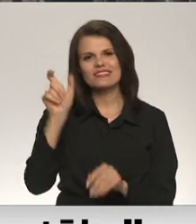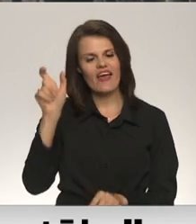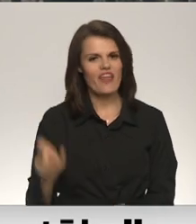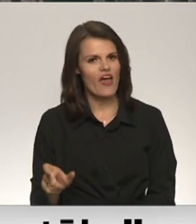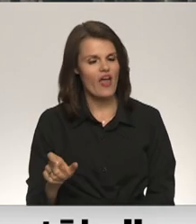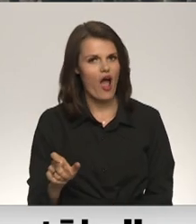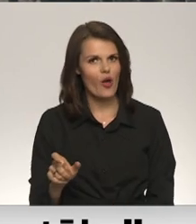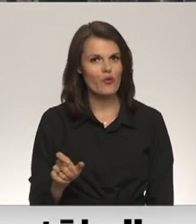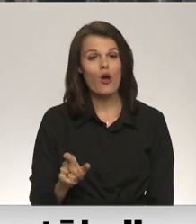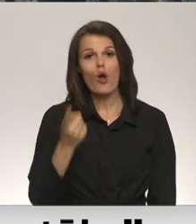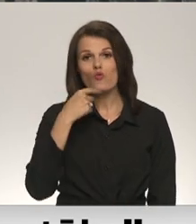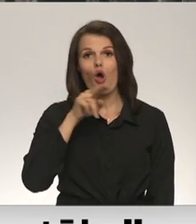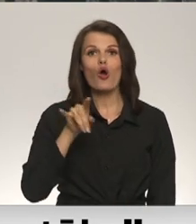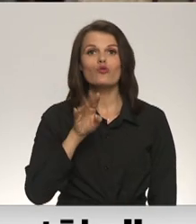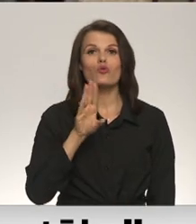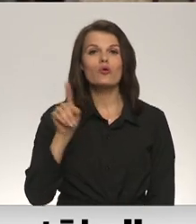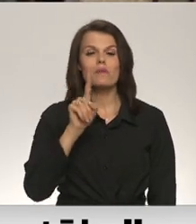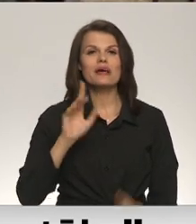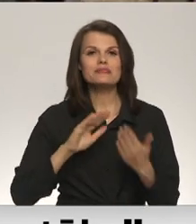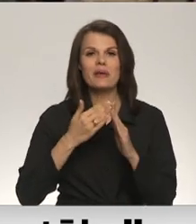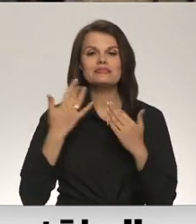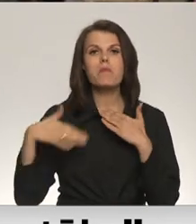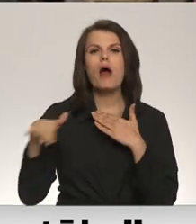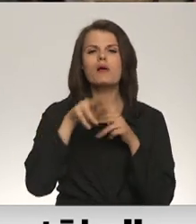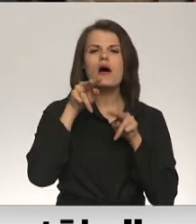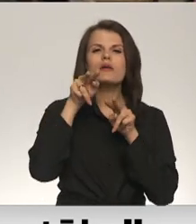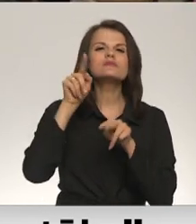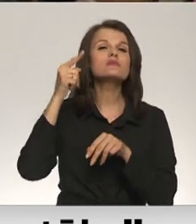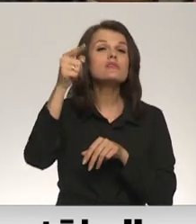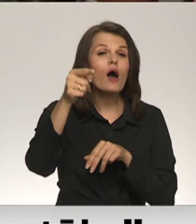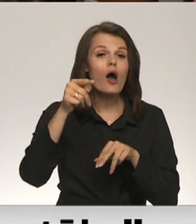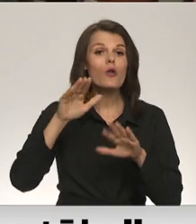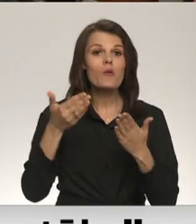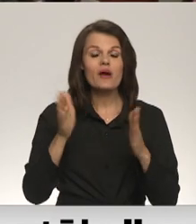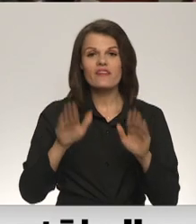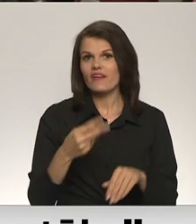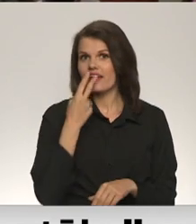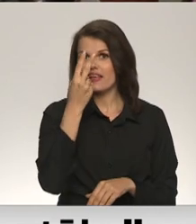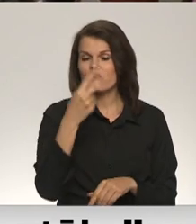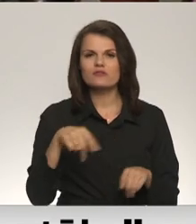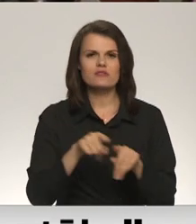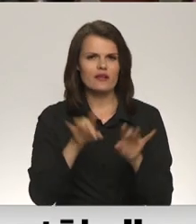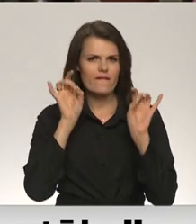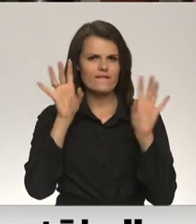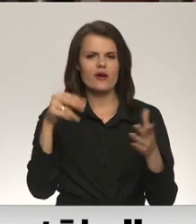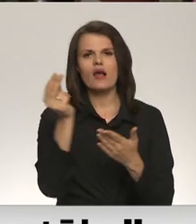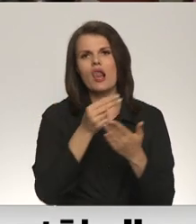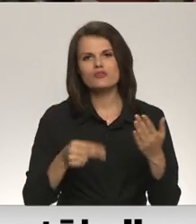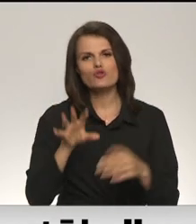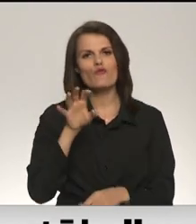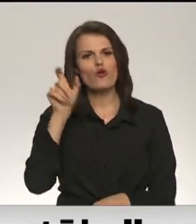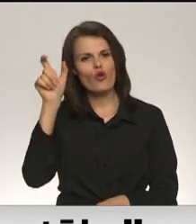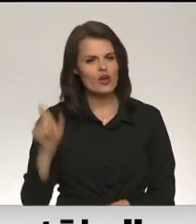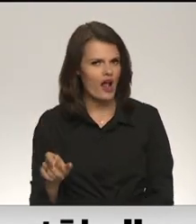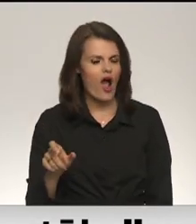pils pagalma var raudzīties tālu. Bet var ieraudzīt arī izcilo gleznotāju, fotogrāfu un vienu no latviešu profesionālās